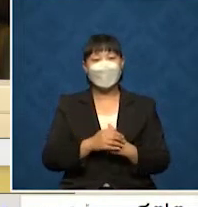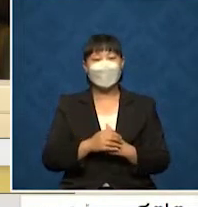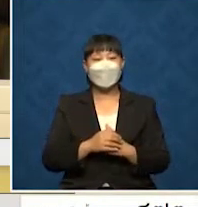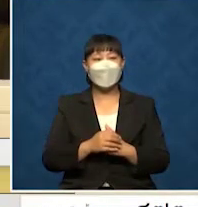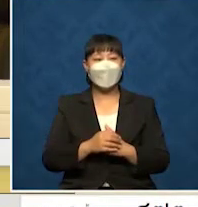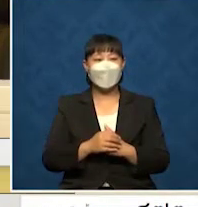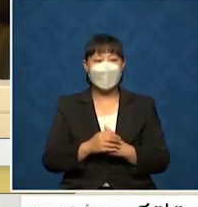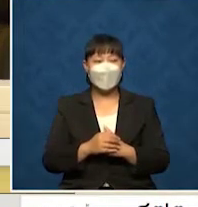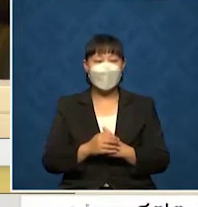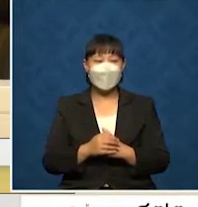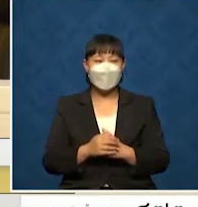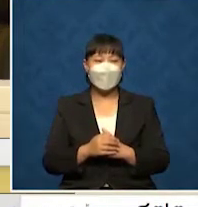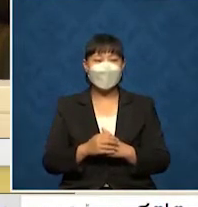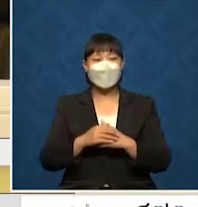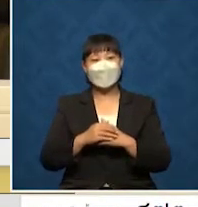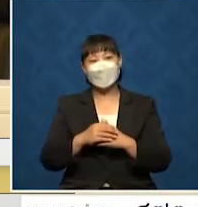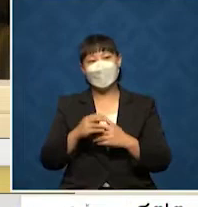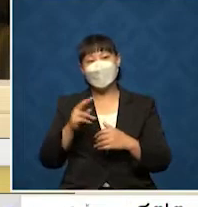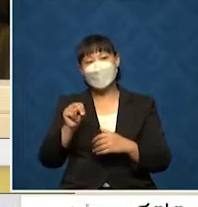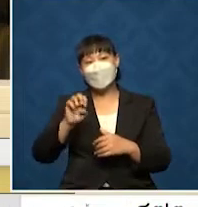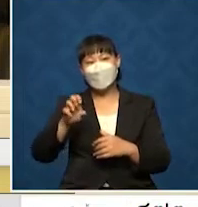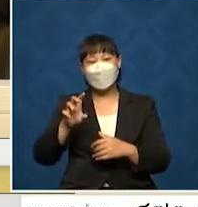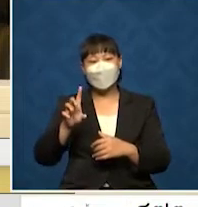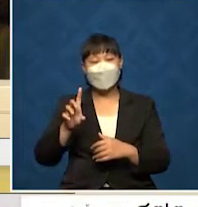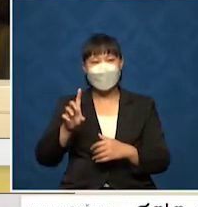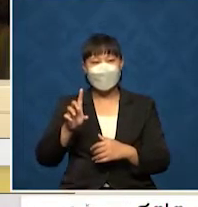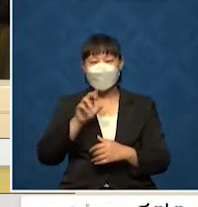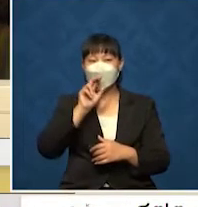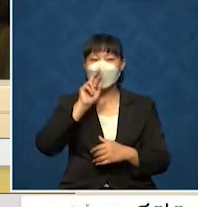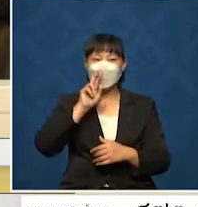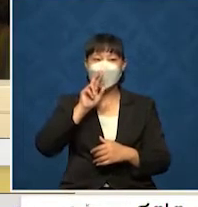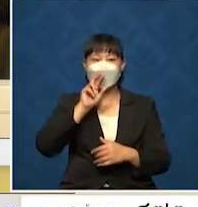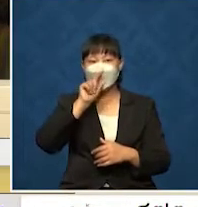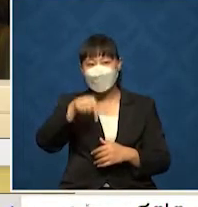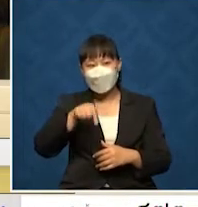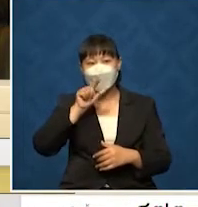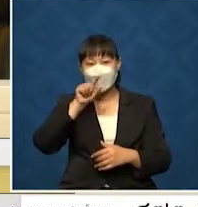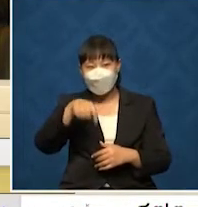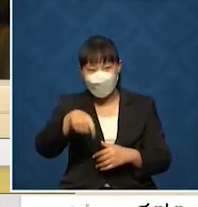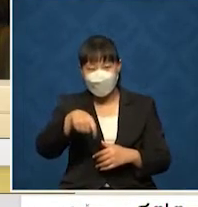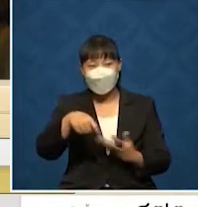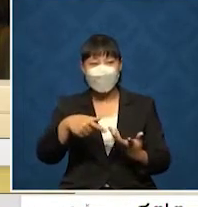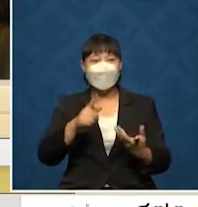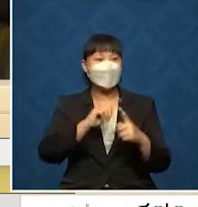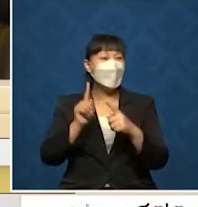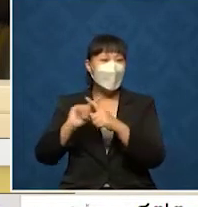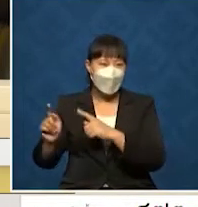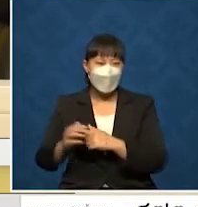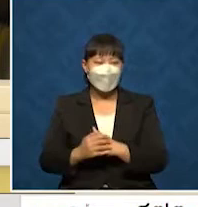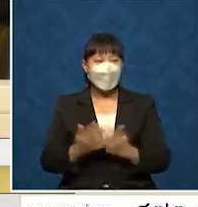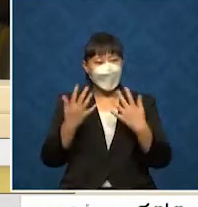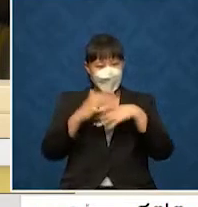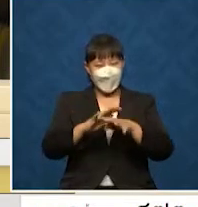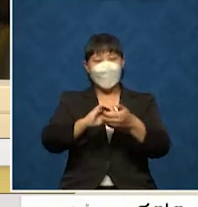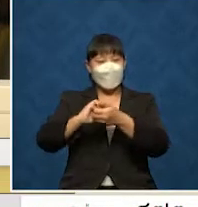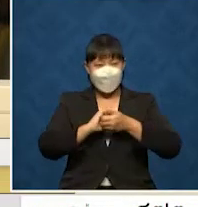แลนด์เราไม่ได้เสียชื่อเลยครับความร่วมมือการบูรณาการระหว่างประเทศตรงนี้เนี่ย